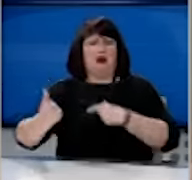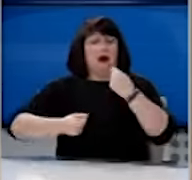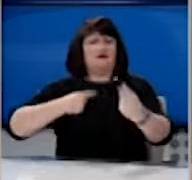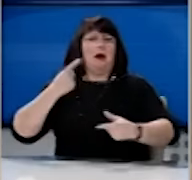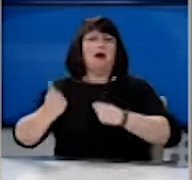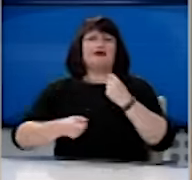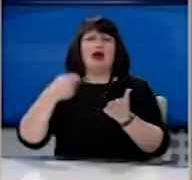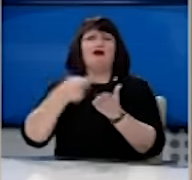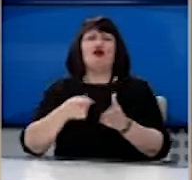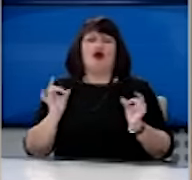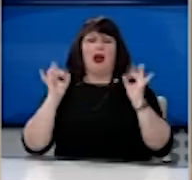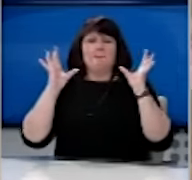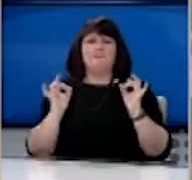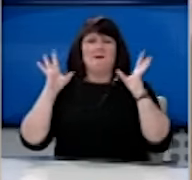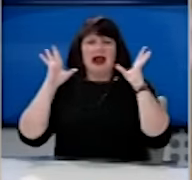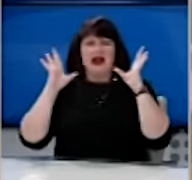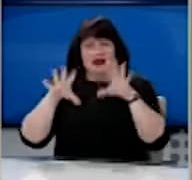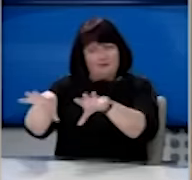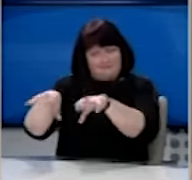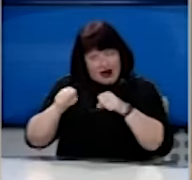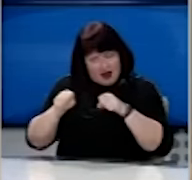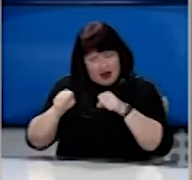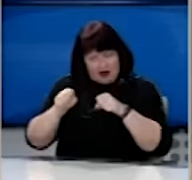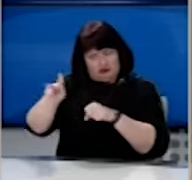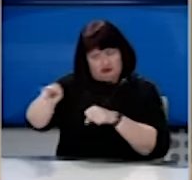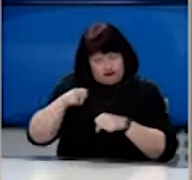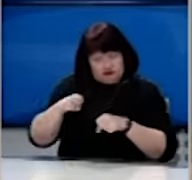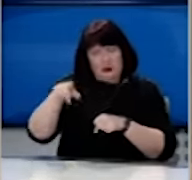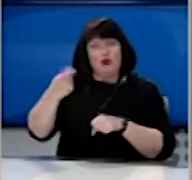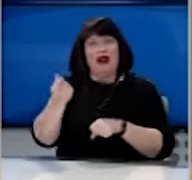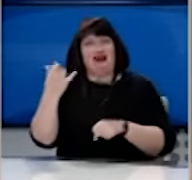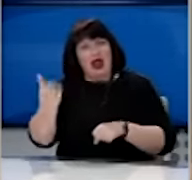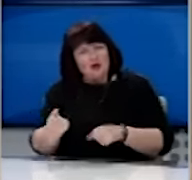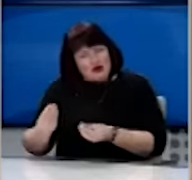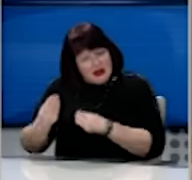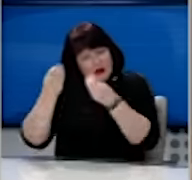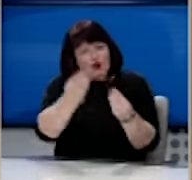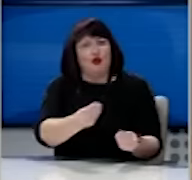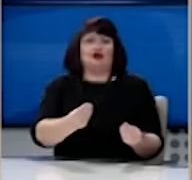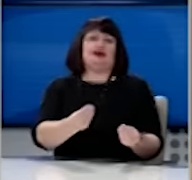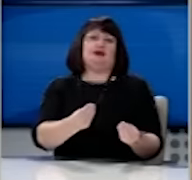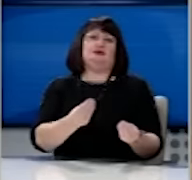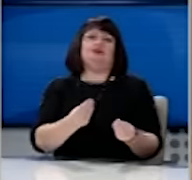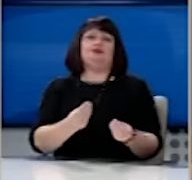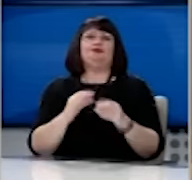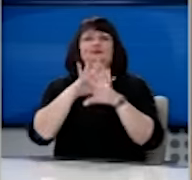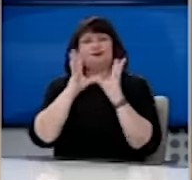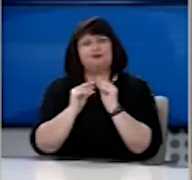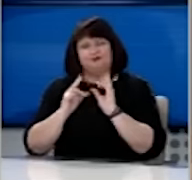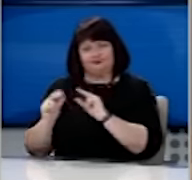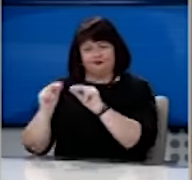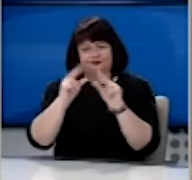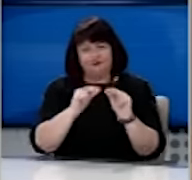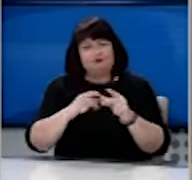τις φοροαπαλλαγές. Πάρτε τα από εκεί. Και βέβαια όλα αυτά που συζητάμε για τις